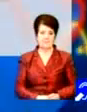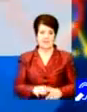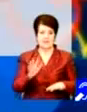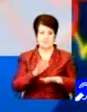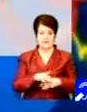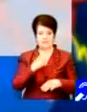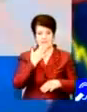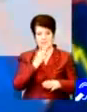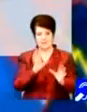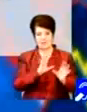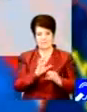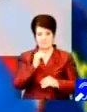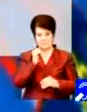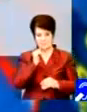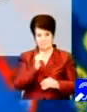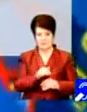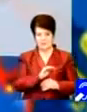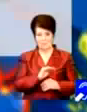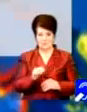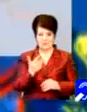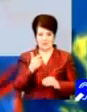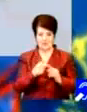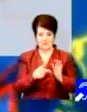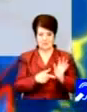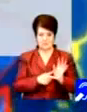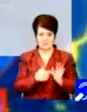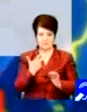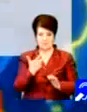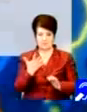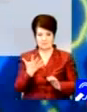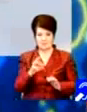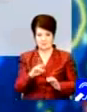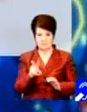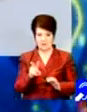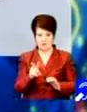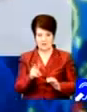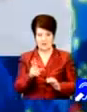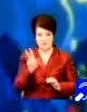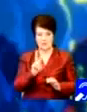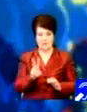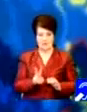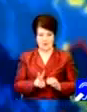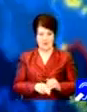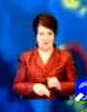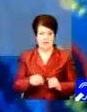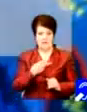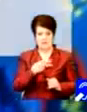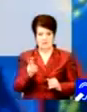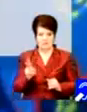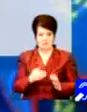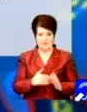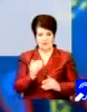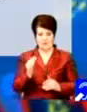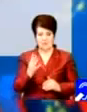Banca Națională a păstrat pentru mâine un curs oficial de 17 lei și 35 de bani pentru un dolar american. Moneda europeană crește